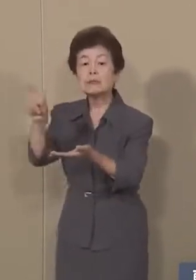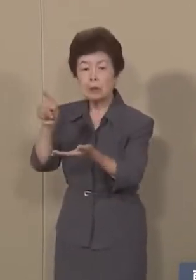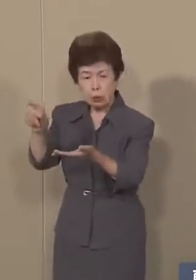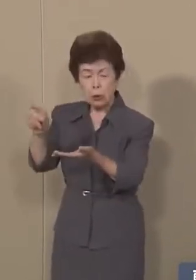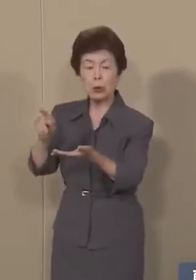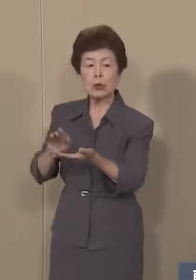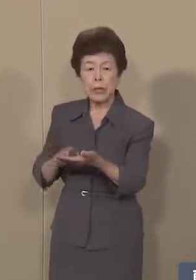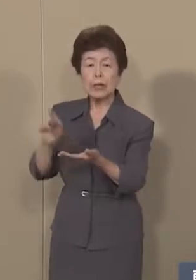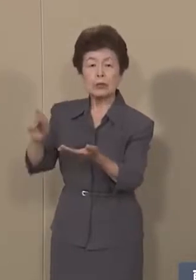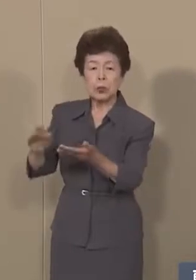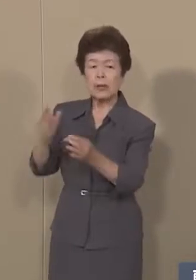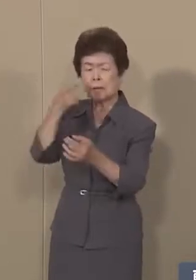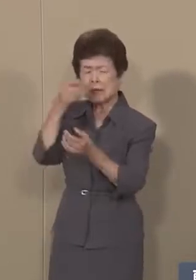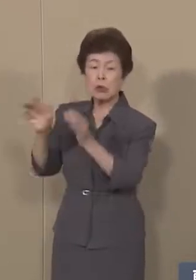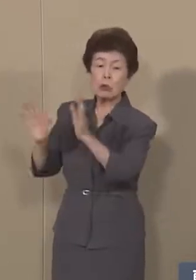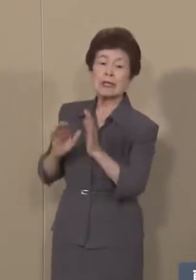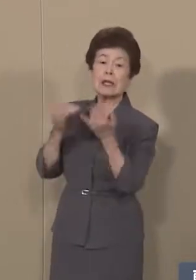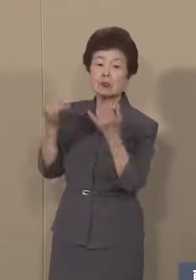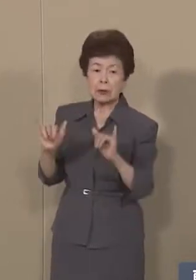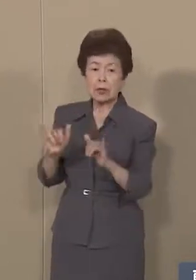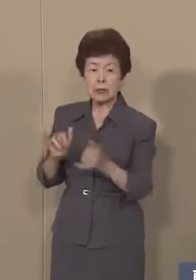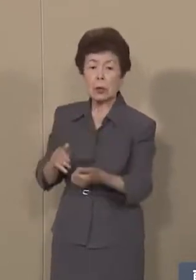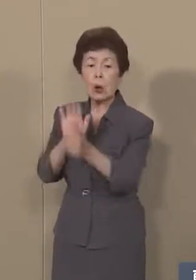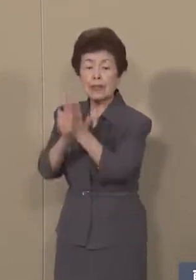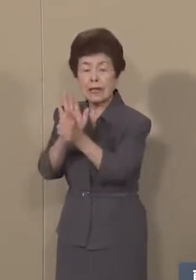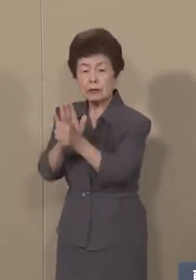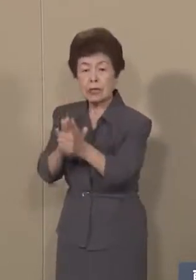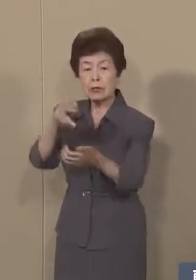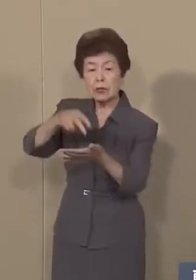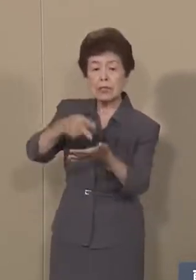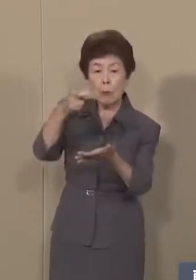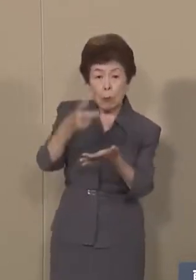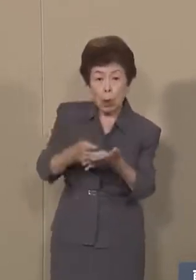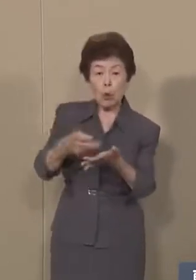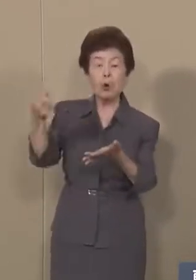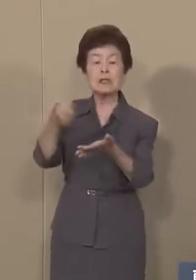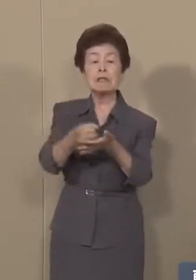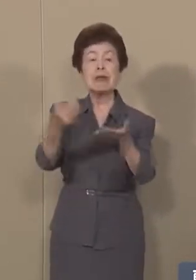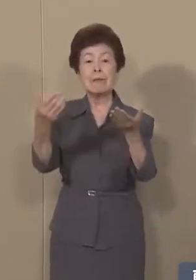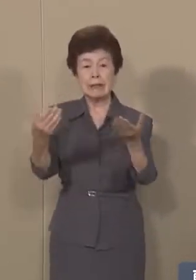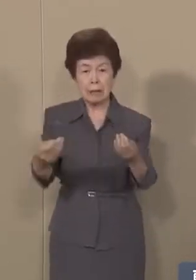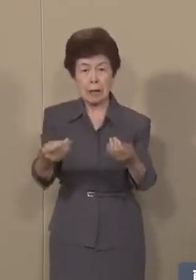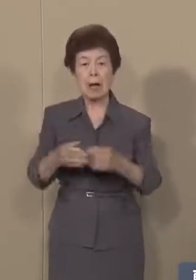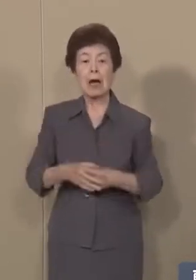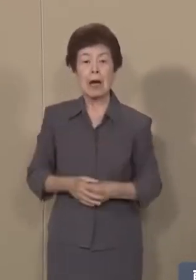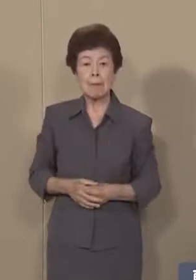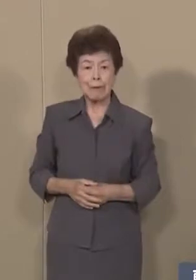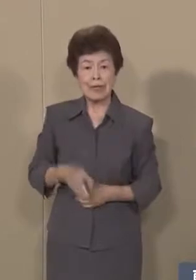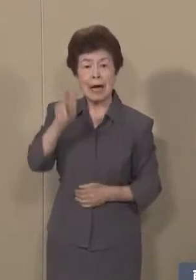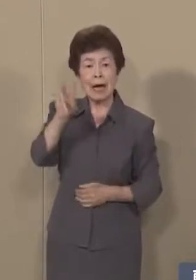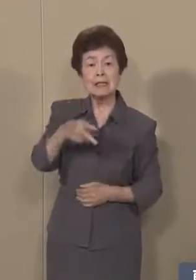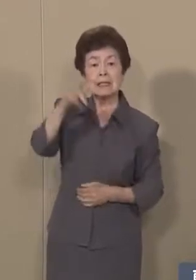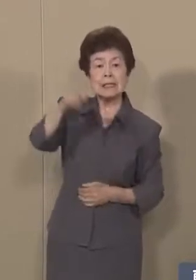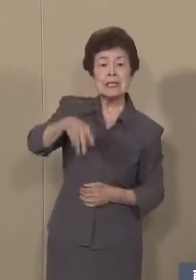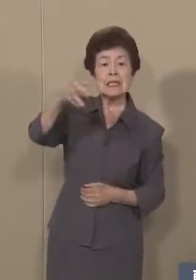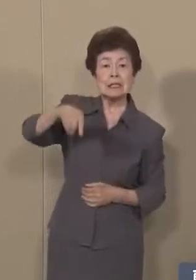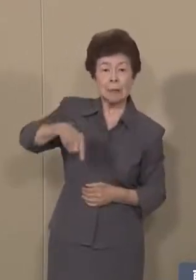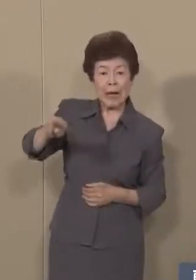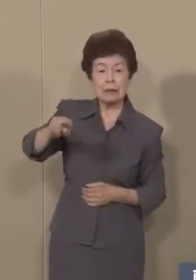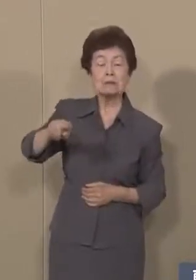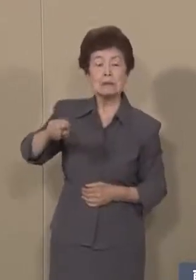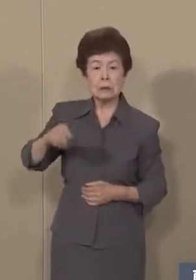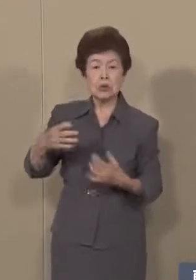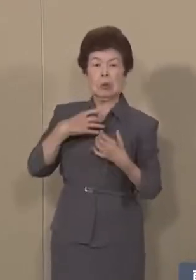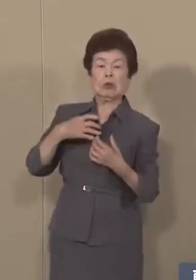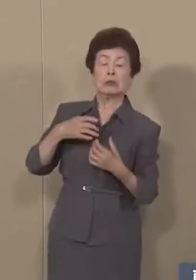を救済する救済立法を成立させましたさらにリーマンショックがあっ性をして